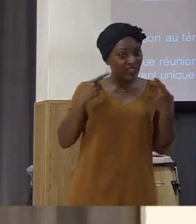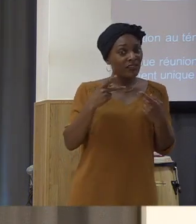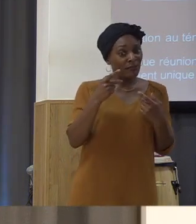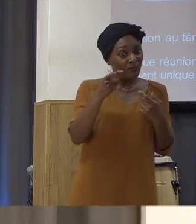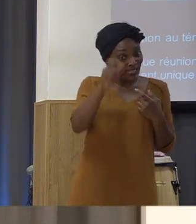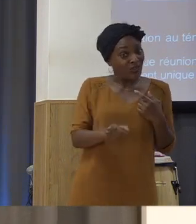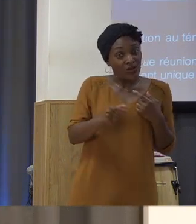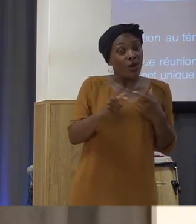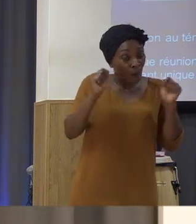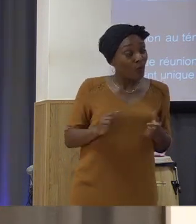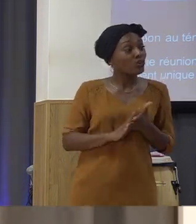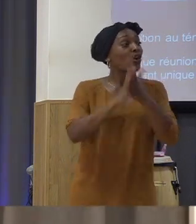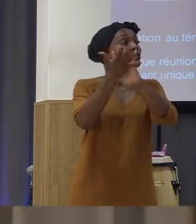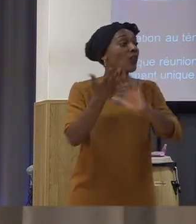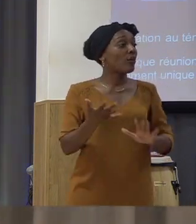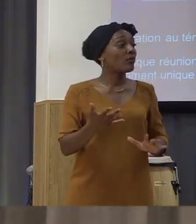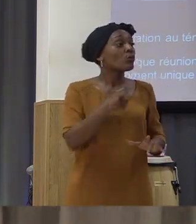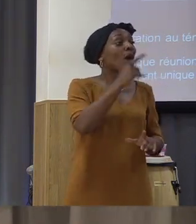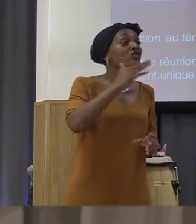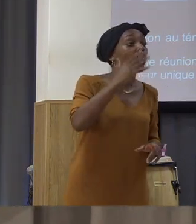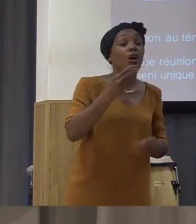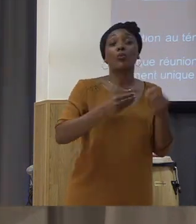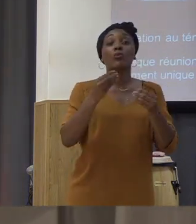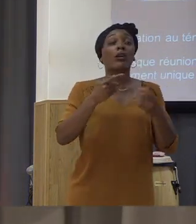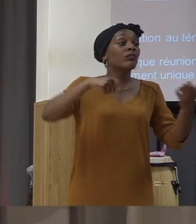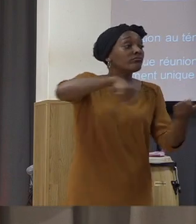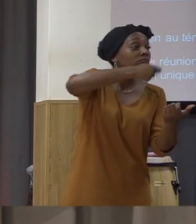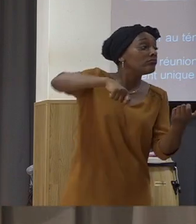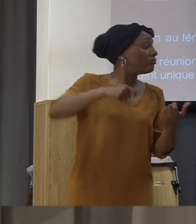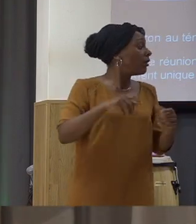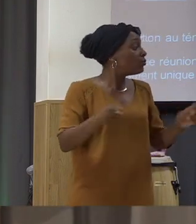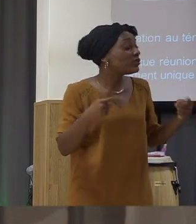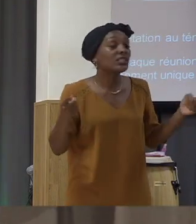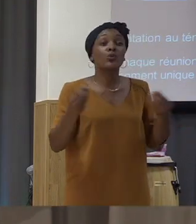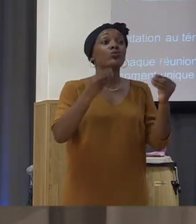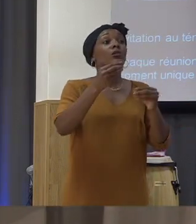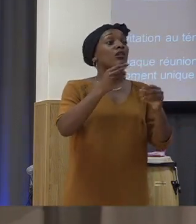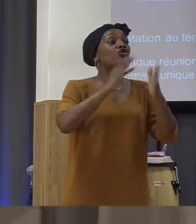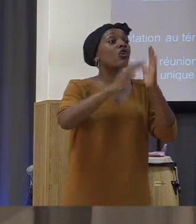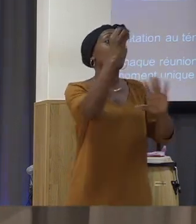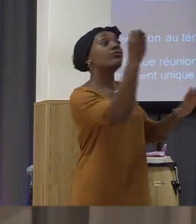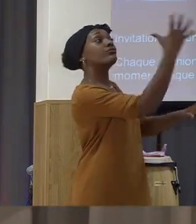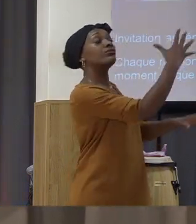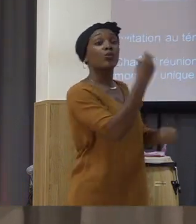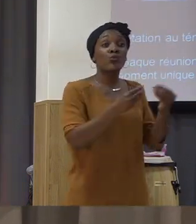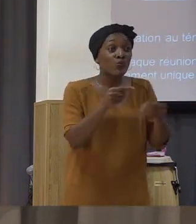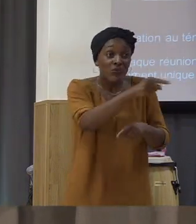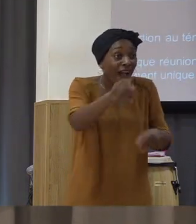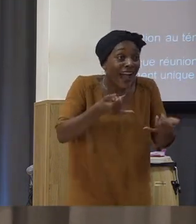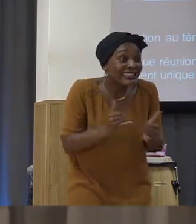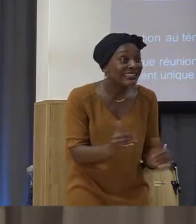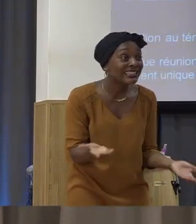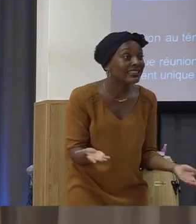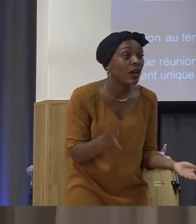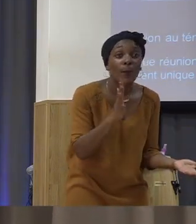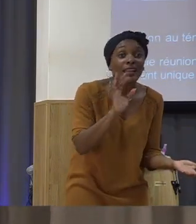soyez prédicateur, que vous soyez chanteur, que vous soyez musicien, que vous projetez les chants, mais même vous qui êtes là dans la salle, quelqu'un est peut-être